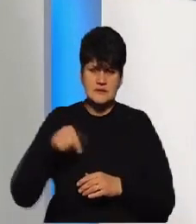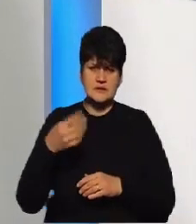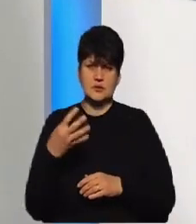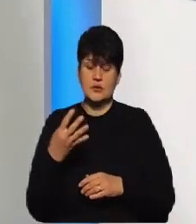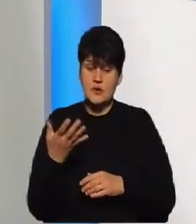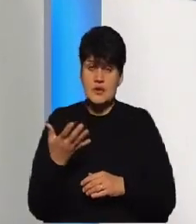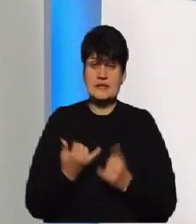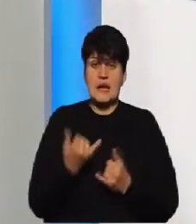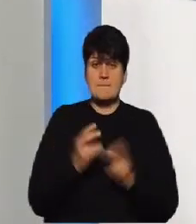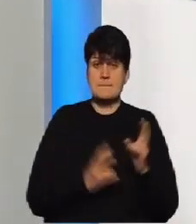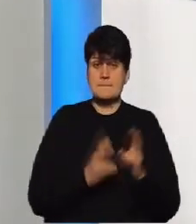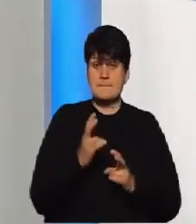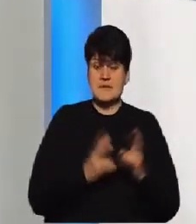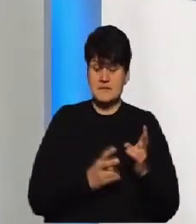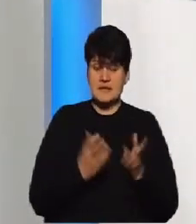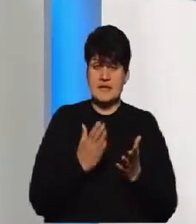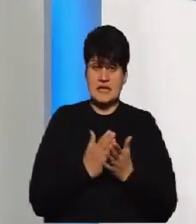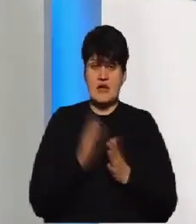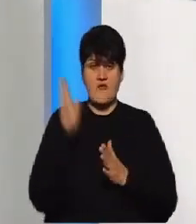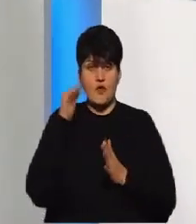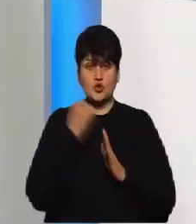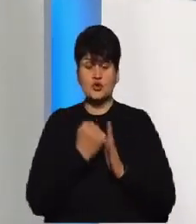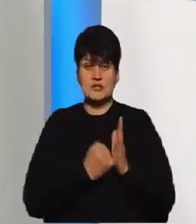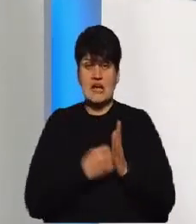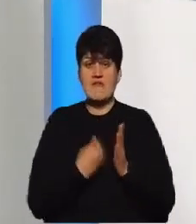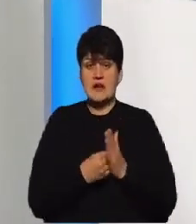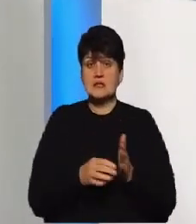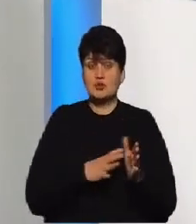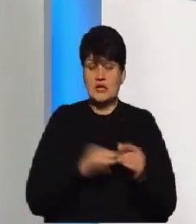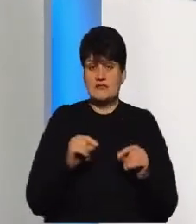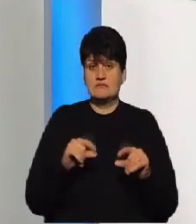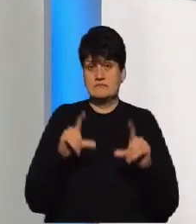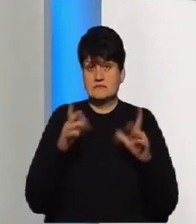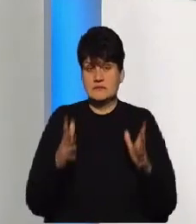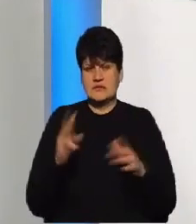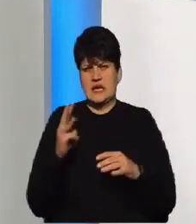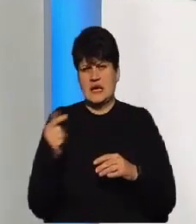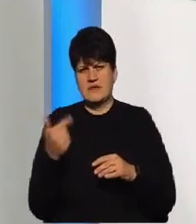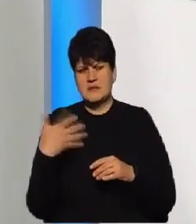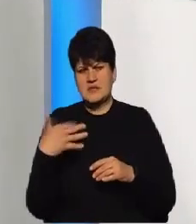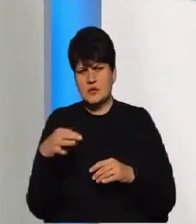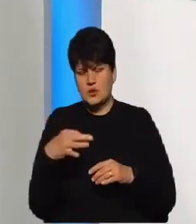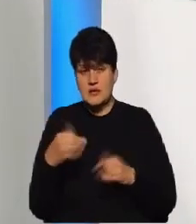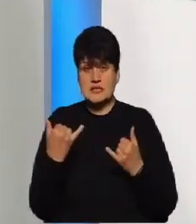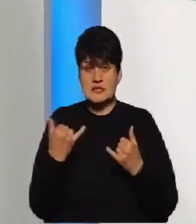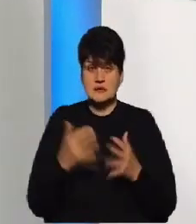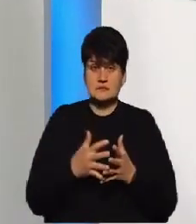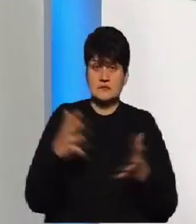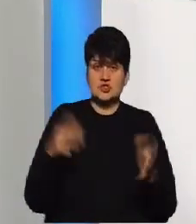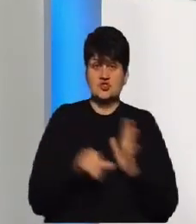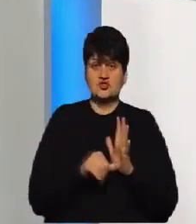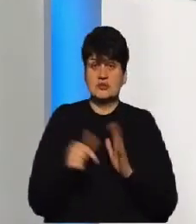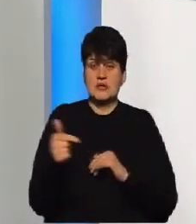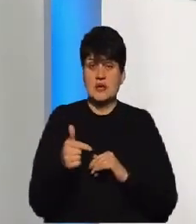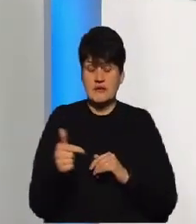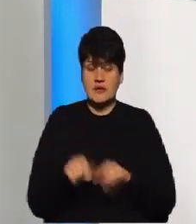підприємств, зокрема, які є водоканали, вартість і так була високою, була десь на рівні 3 гривні 50 копійок, то зараз вона зросла до 6 гривень. Також